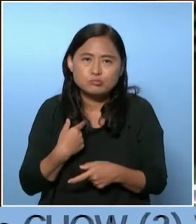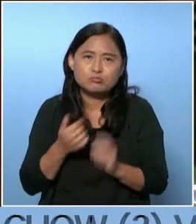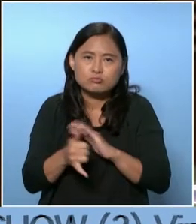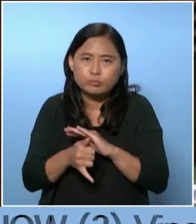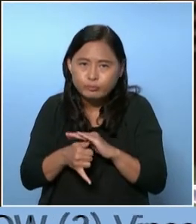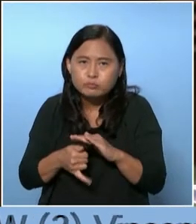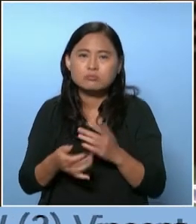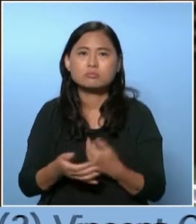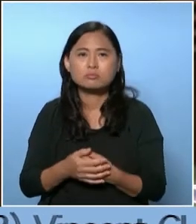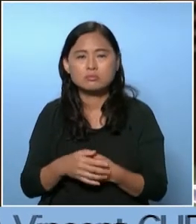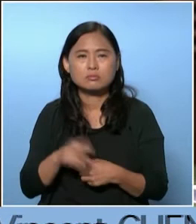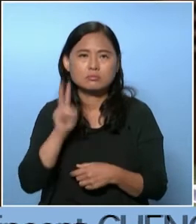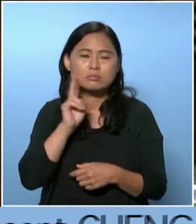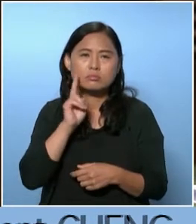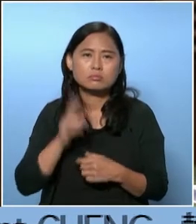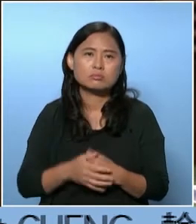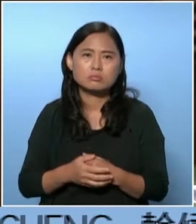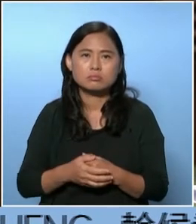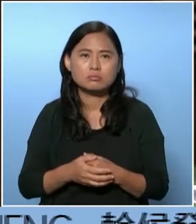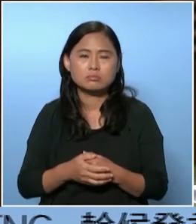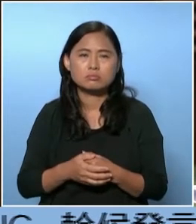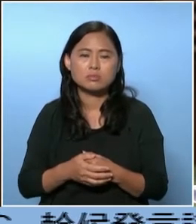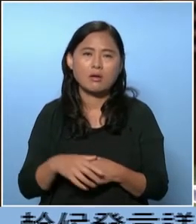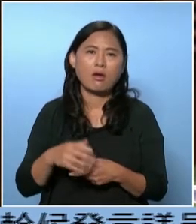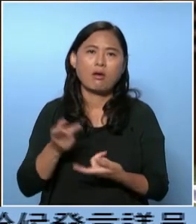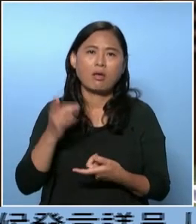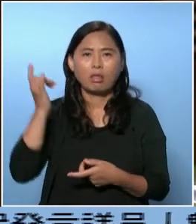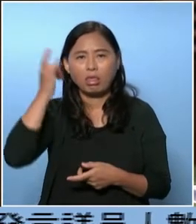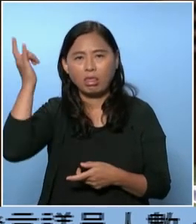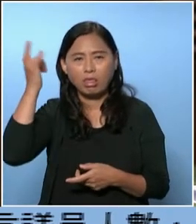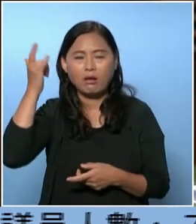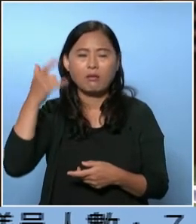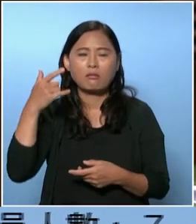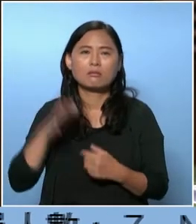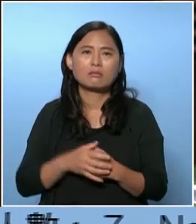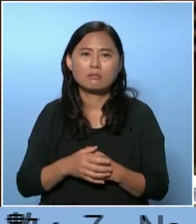是沉醉在夢中，